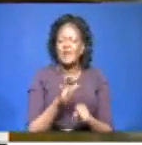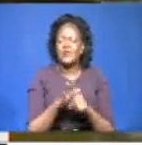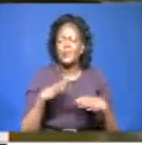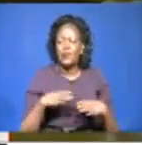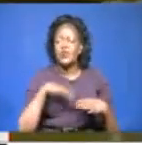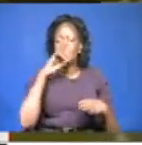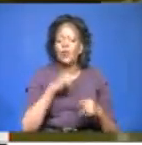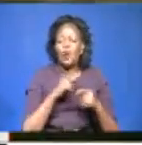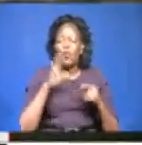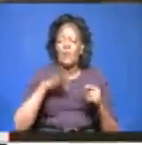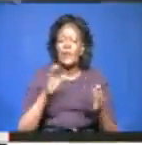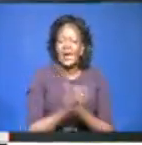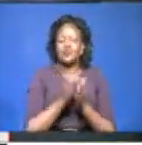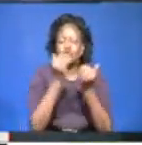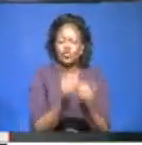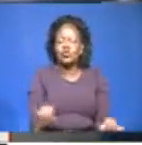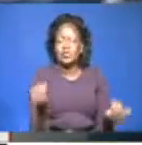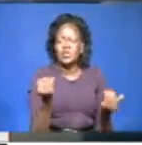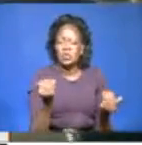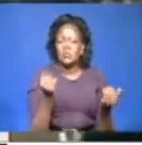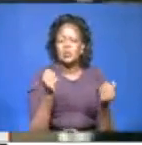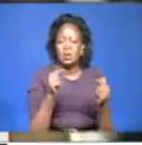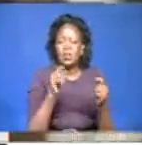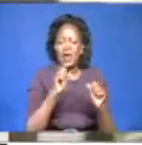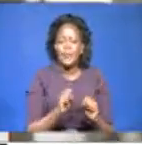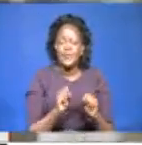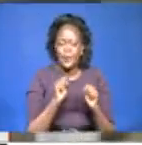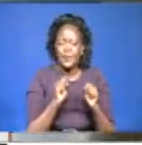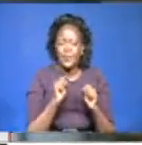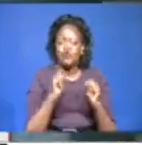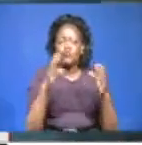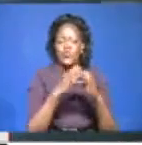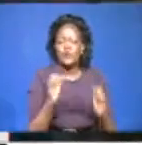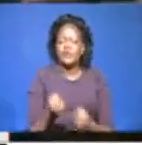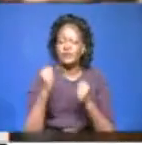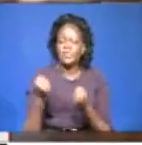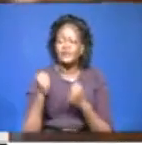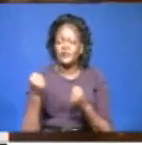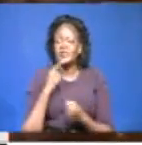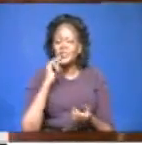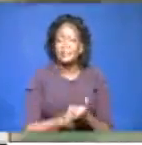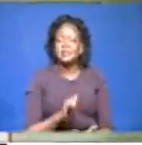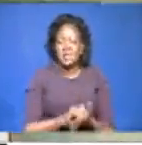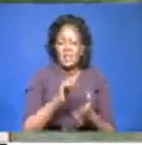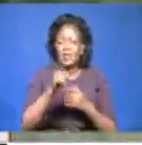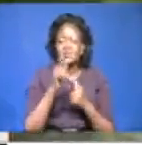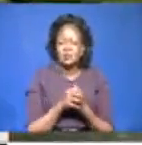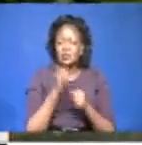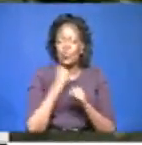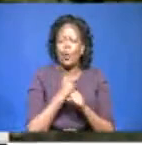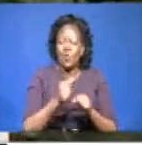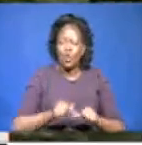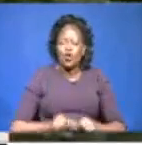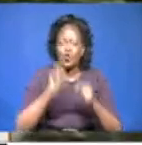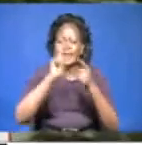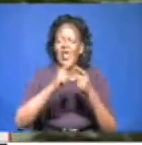walikuwa wanawake na watoto. Kamanda wa kundi la wakoaji Prasanna Kumar alisema juhudi hizo zitaendelea hadi